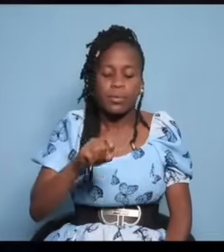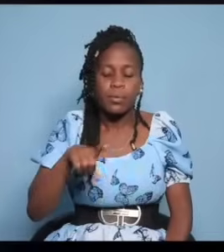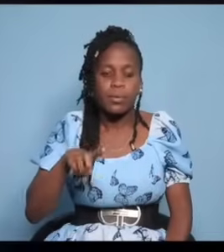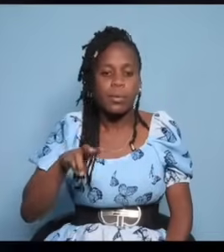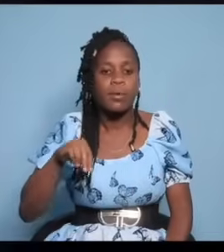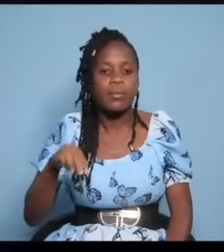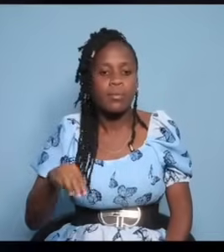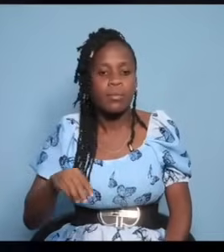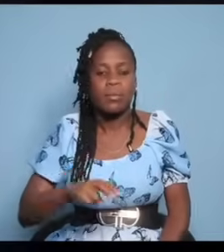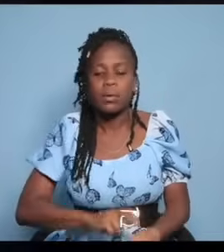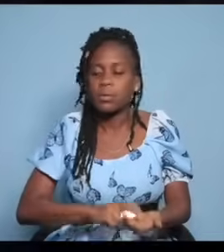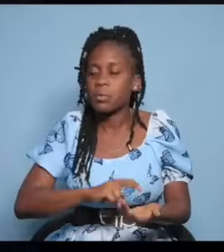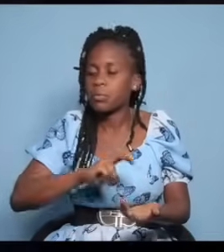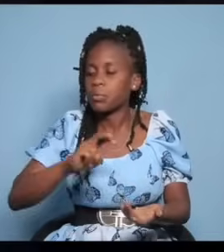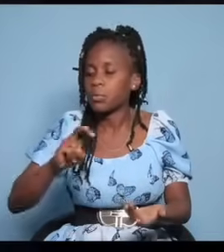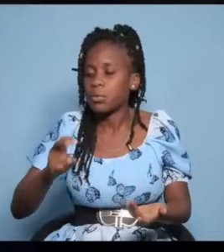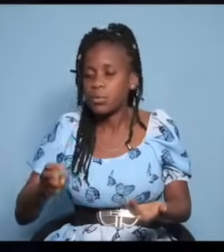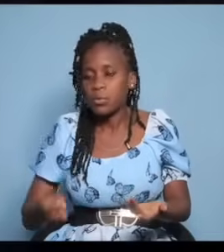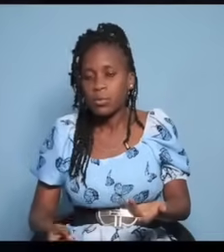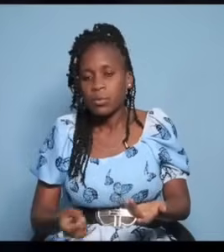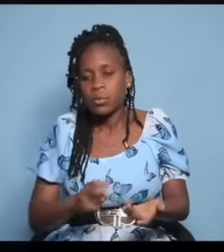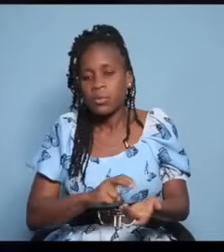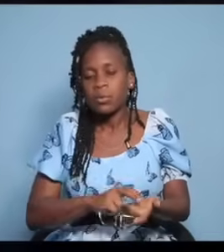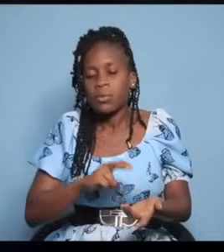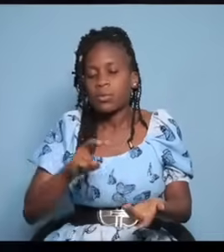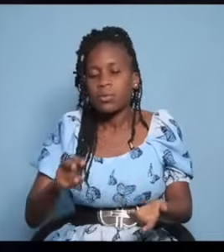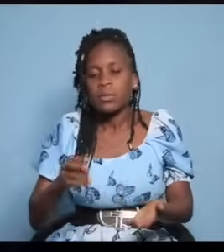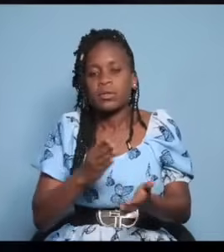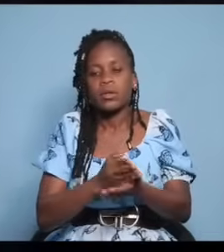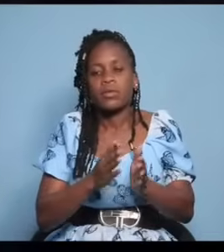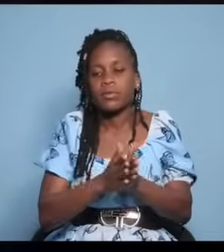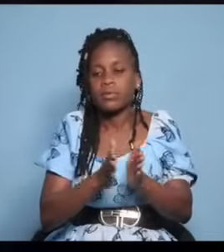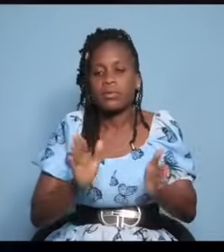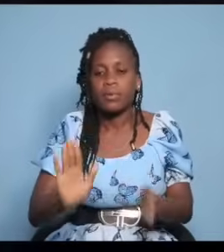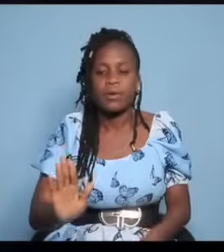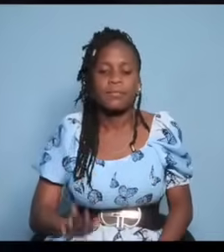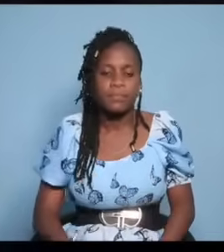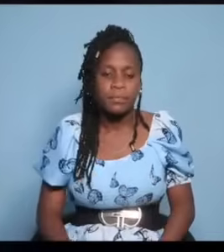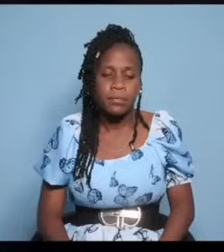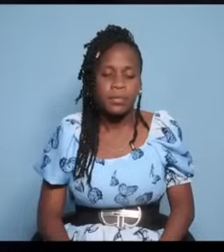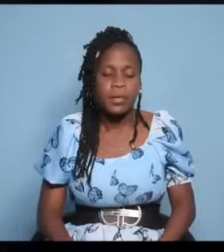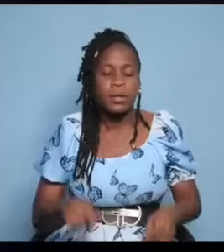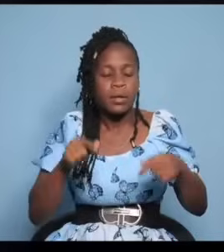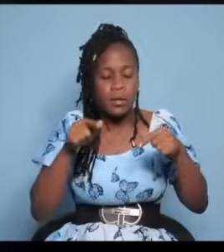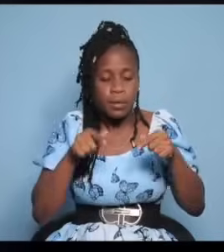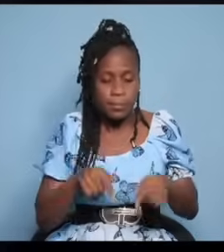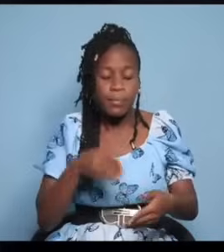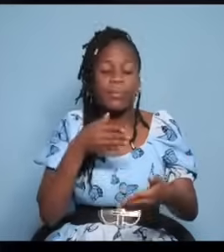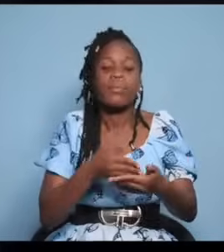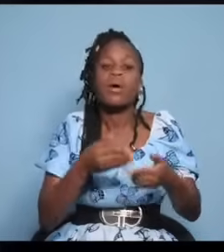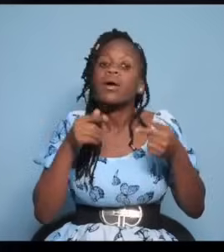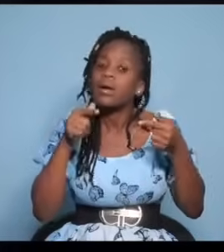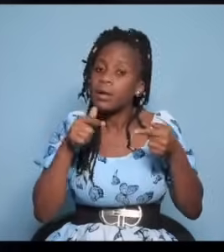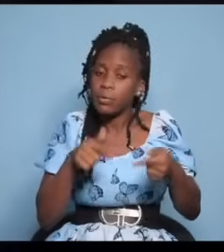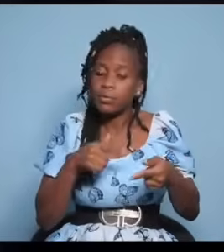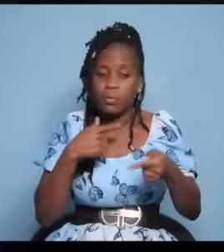yake. Paka leo hii tunapozungumza kwenye maandiko haya au kwenye tafiti hizi, hakuna